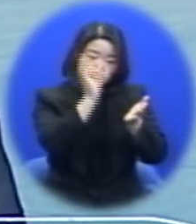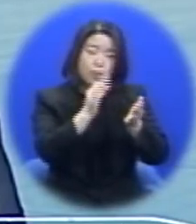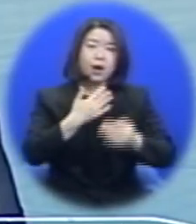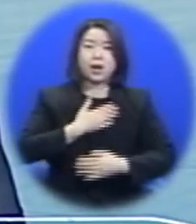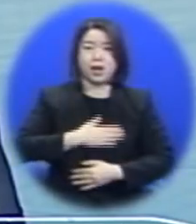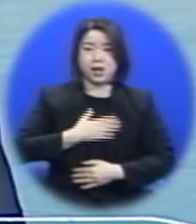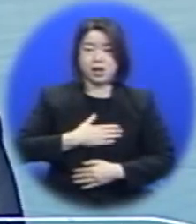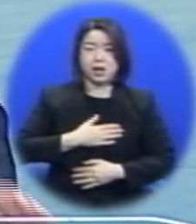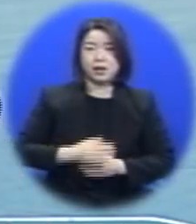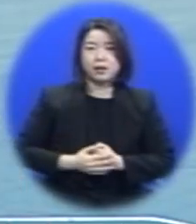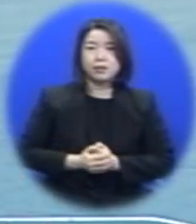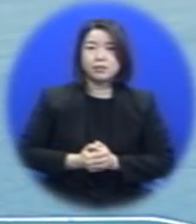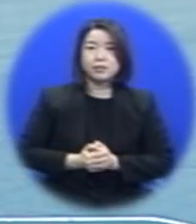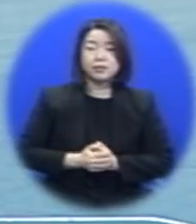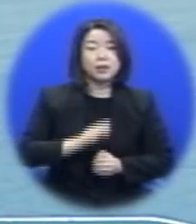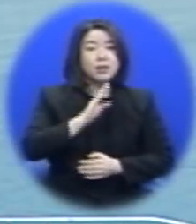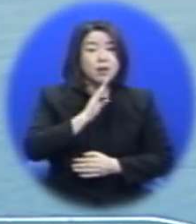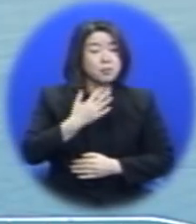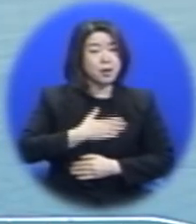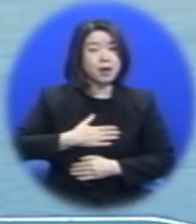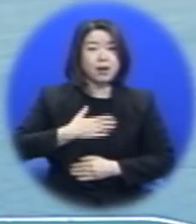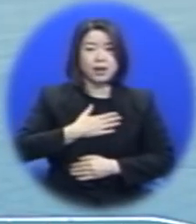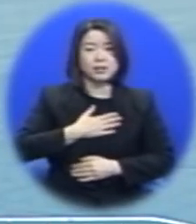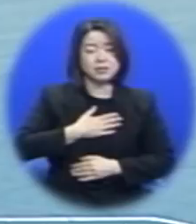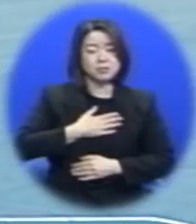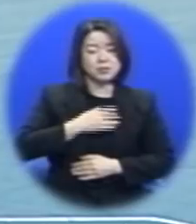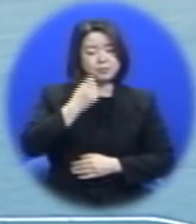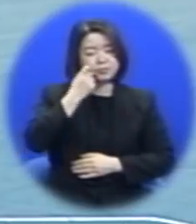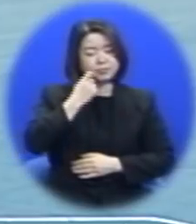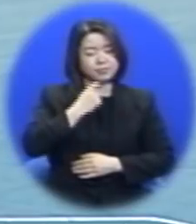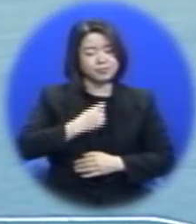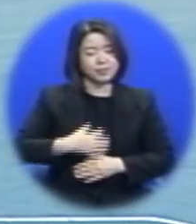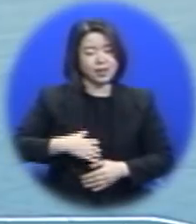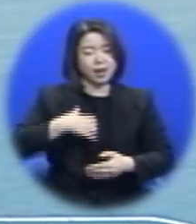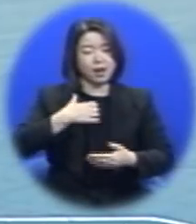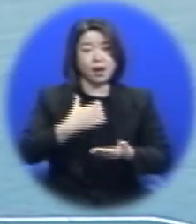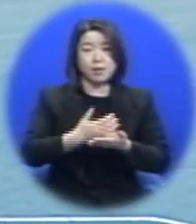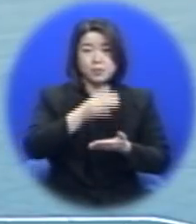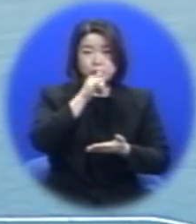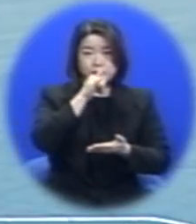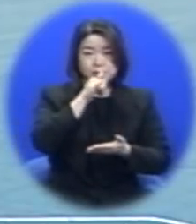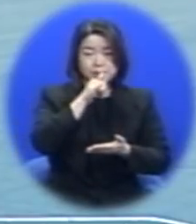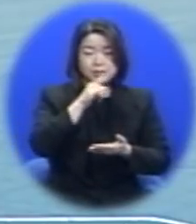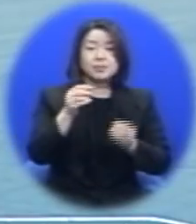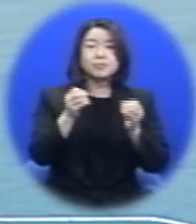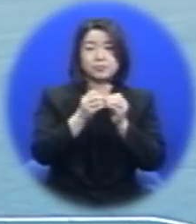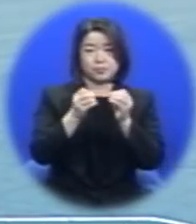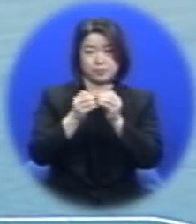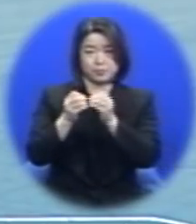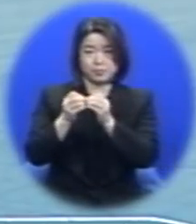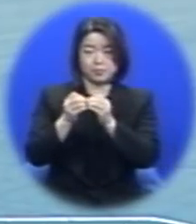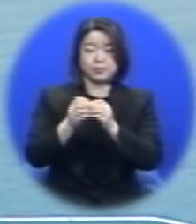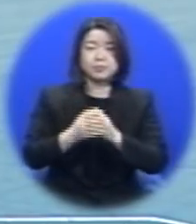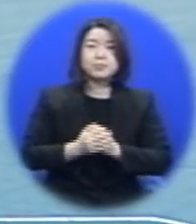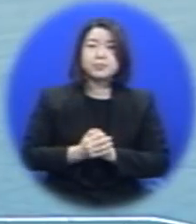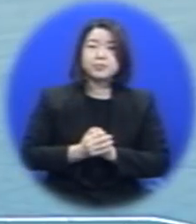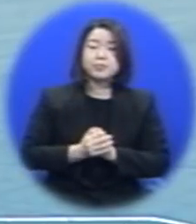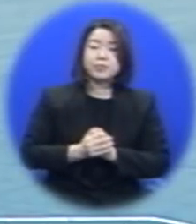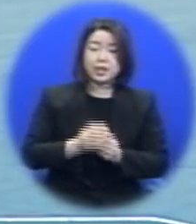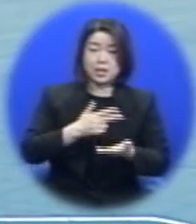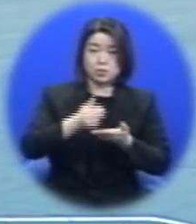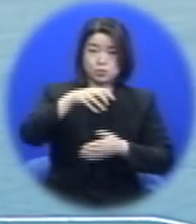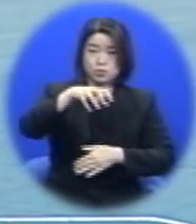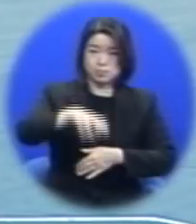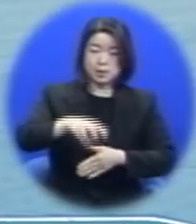알겠네. 정말 가슴이 찡한 감동이 있는 가사입니다. 우리가 주님 앞에 섰을